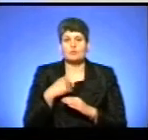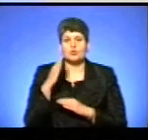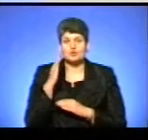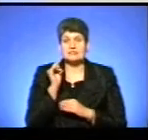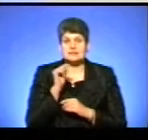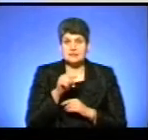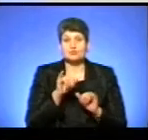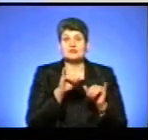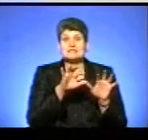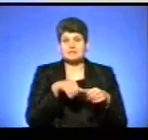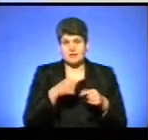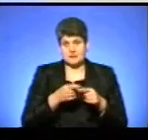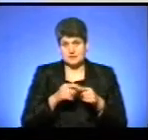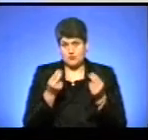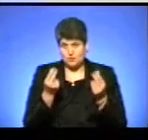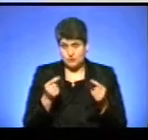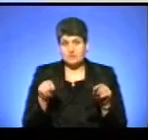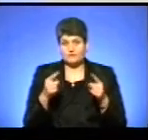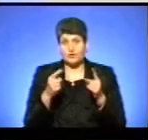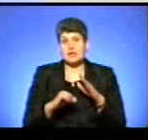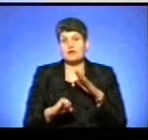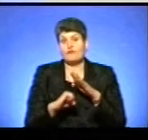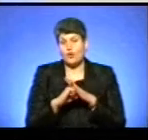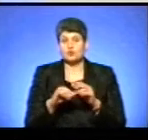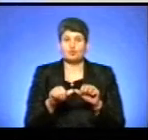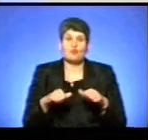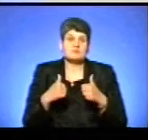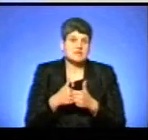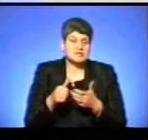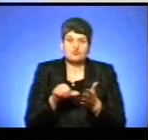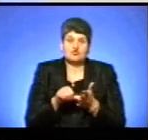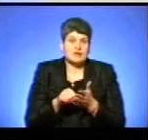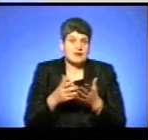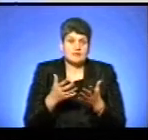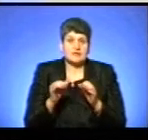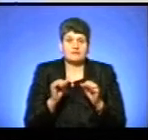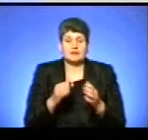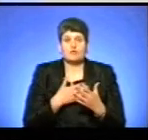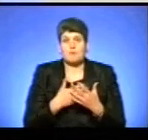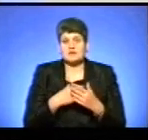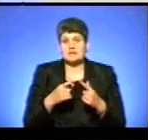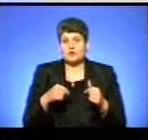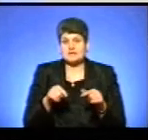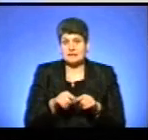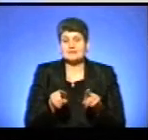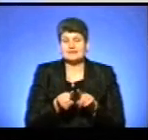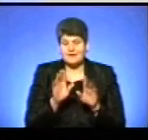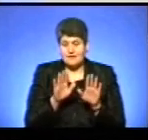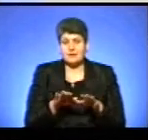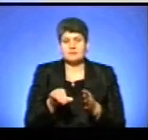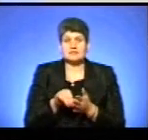щоб у них забрали ці кошти, створили фонд, можливо, комісію з членів, як і керівників громадських організацій, так і